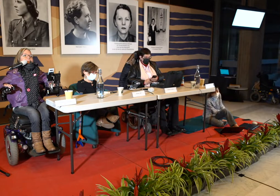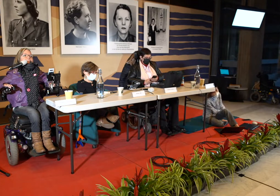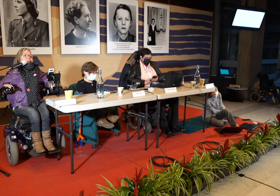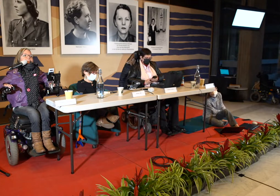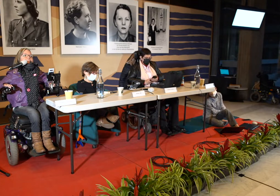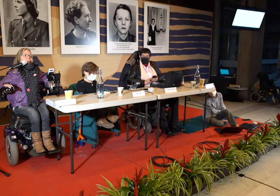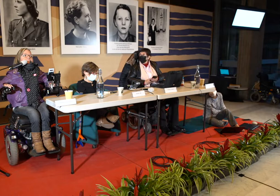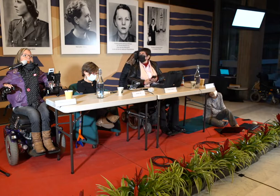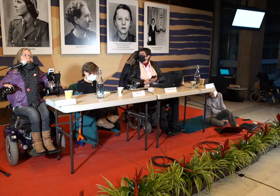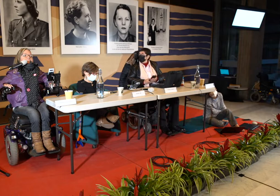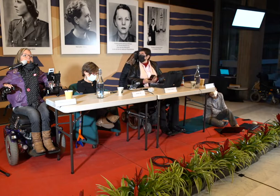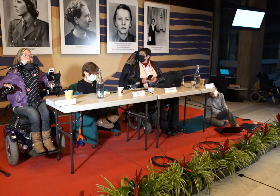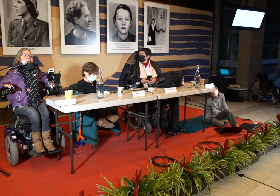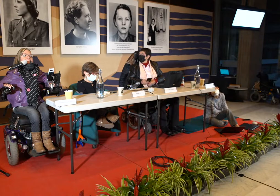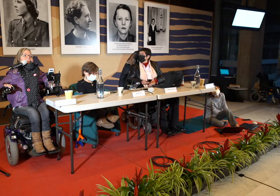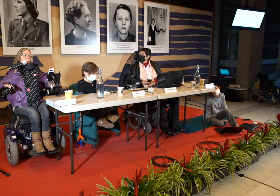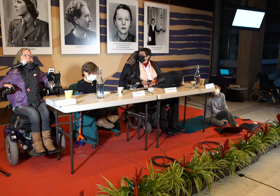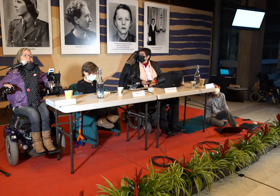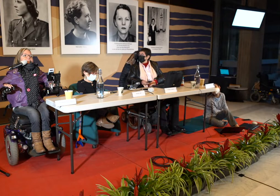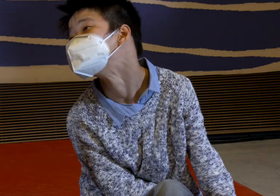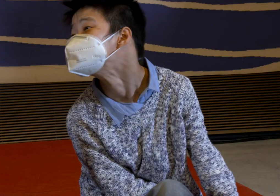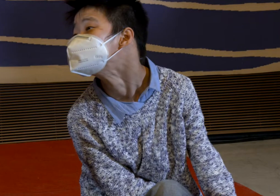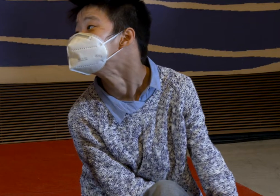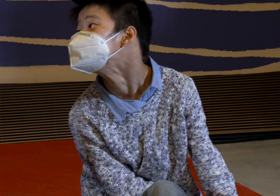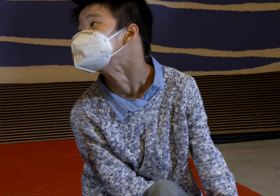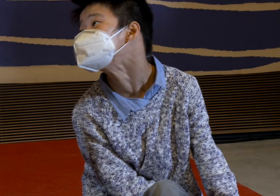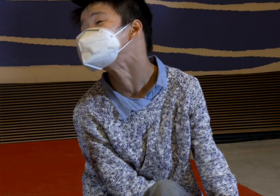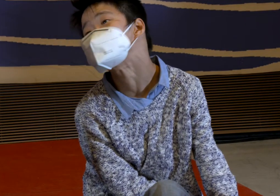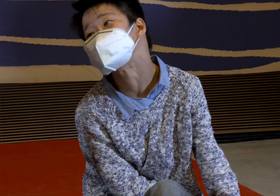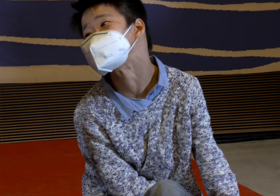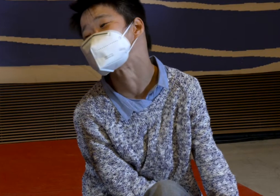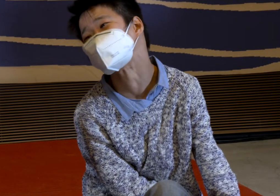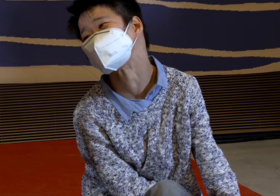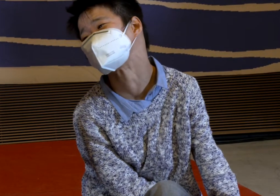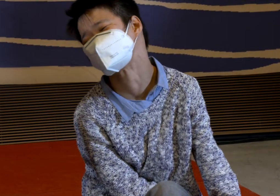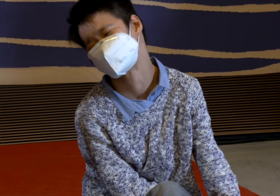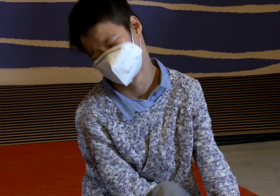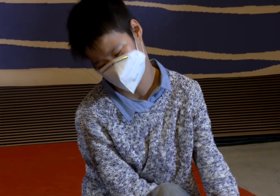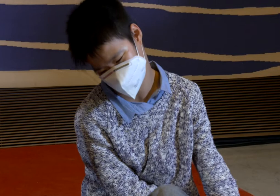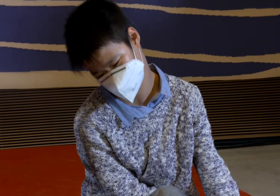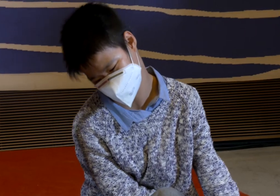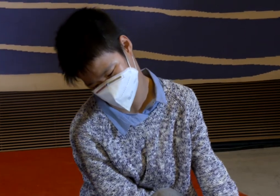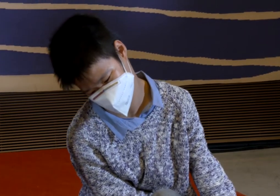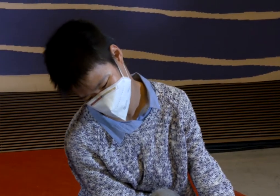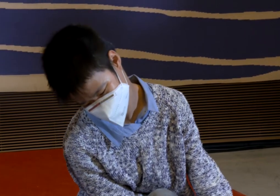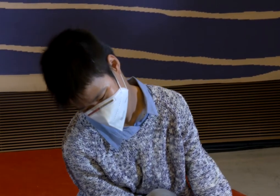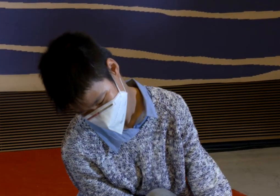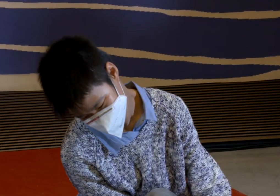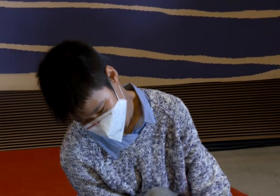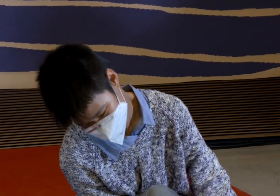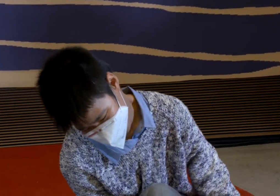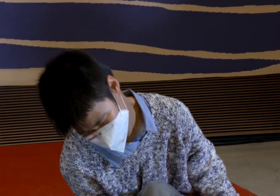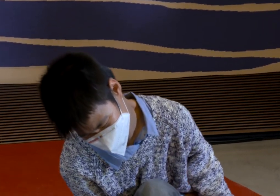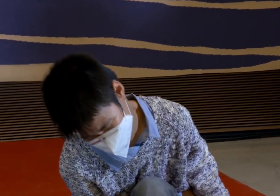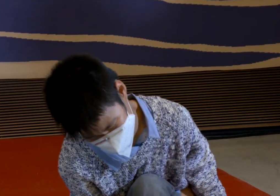cette science essentialisante et fantasmée de son handicap par rapport à son art. Enracinée dans l'œil des